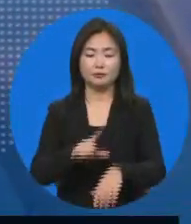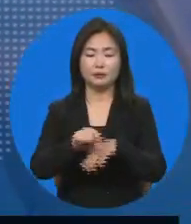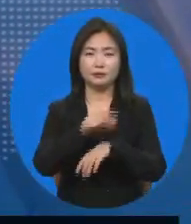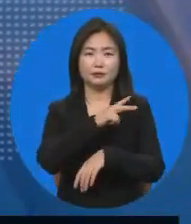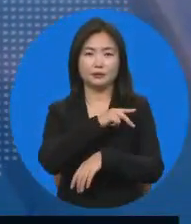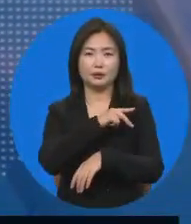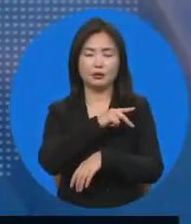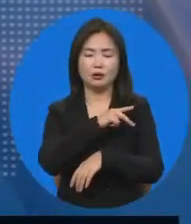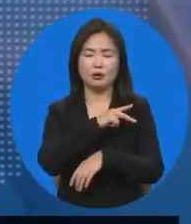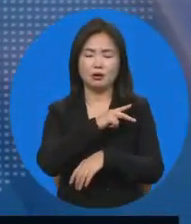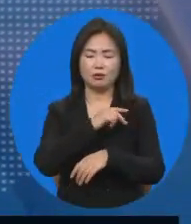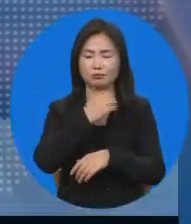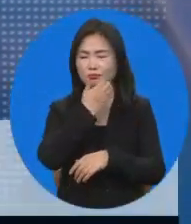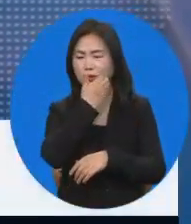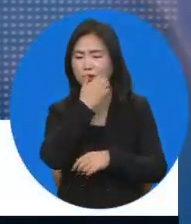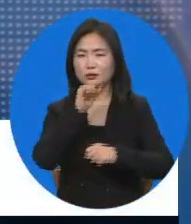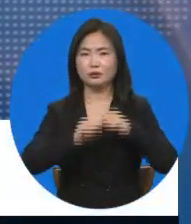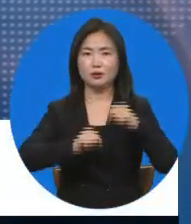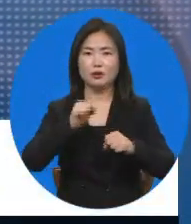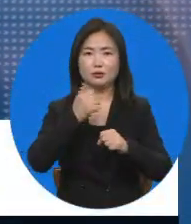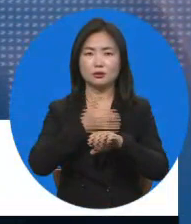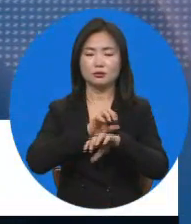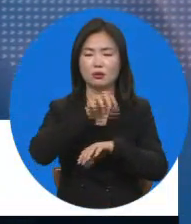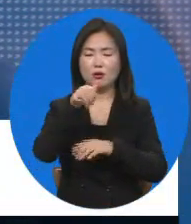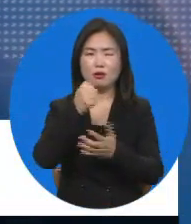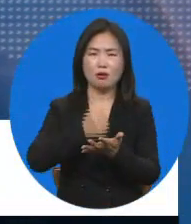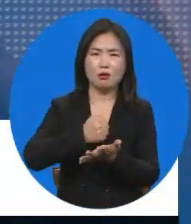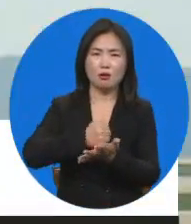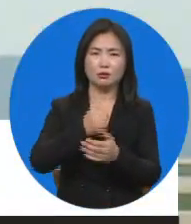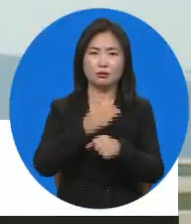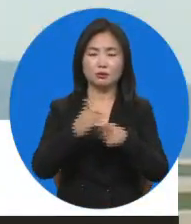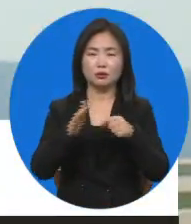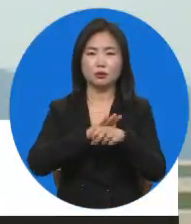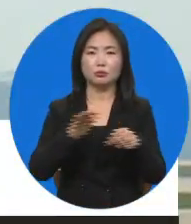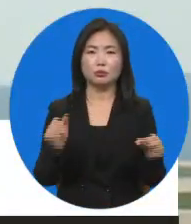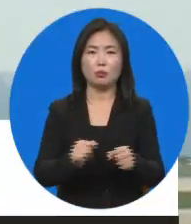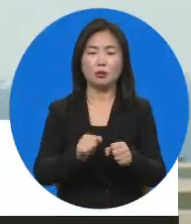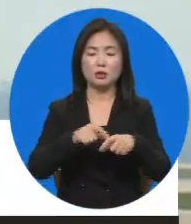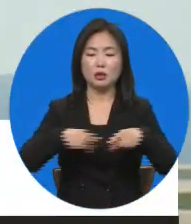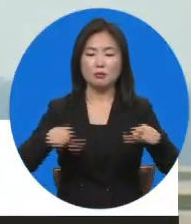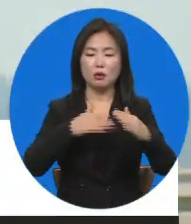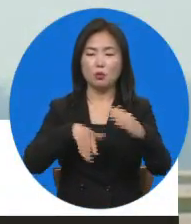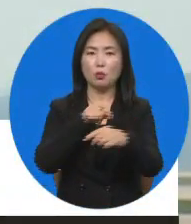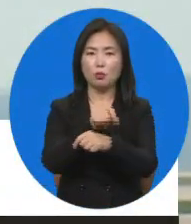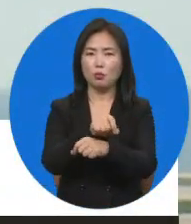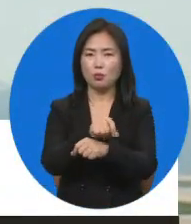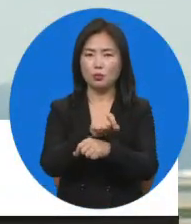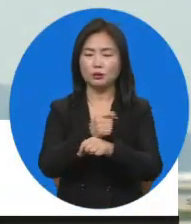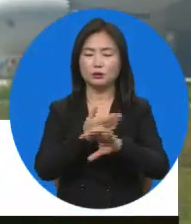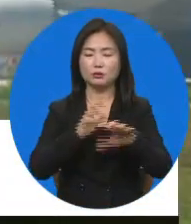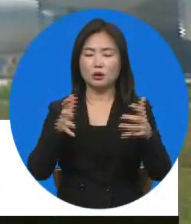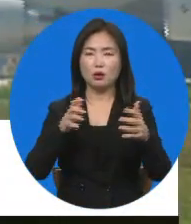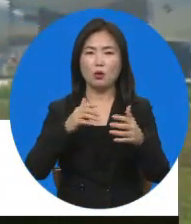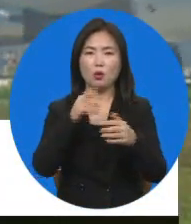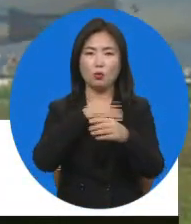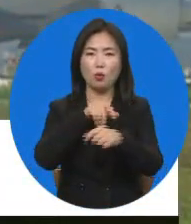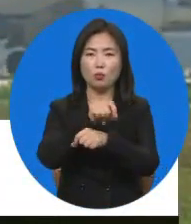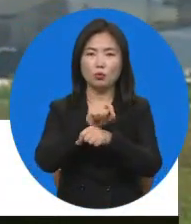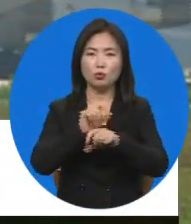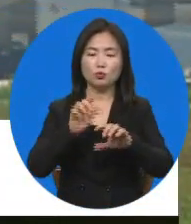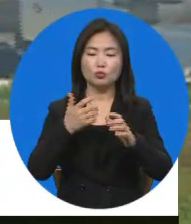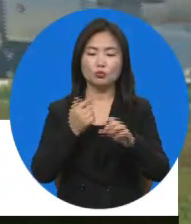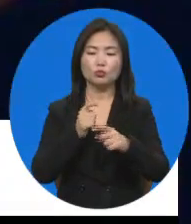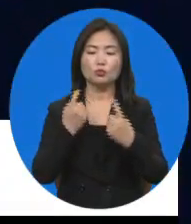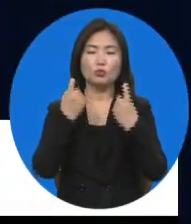지방의회 의원들의 부적절한 해외 연수가 도마 위에 오른 가운데 경상북도는 일반 공무원들의 외유성 공모 국외의